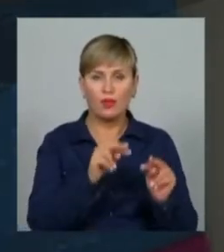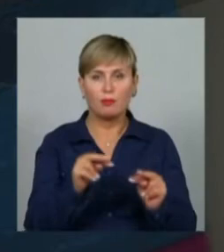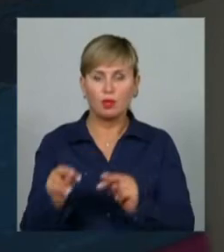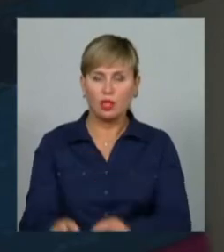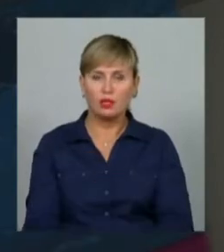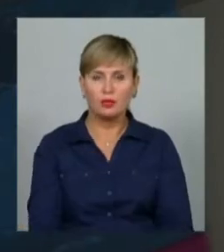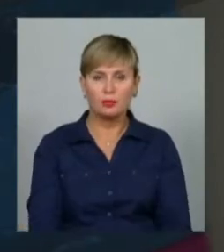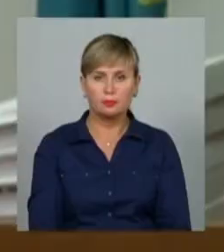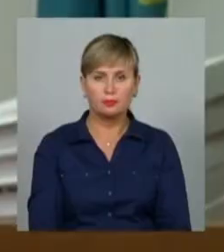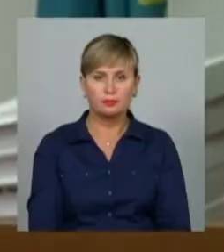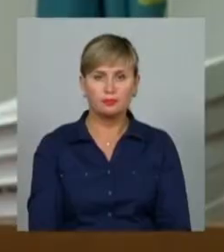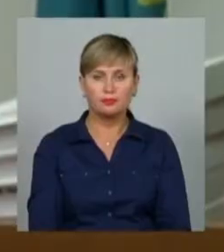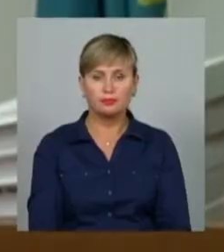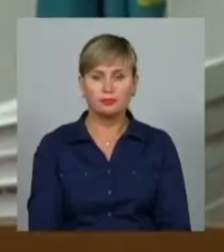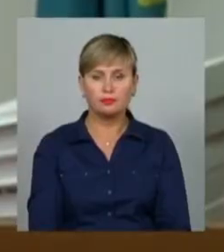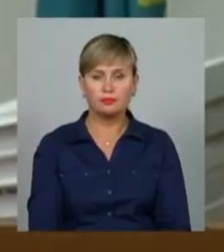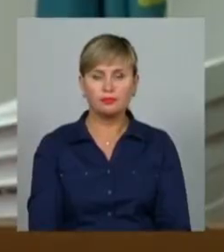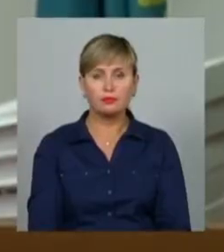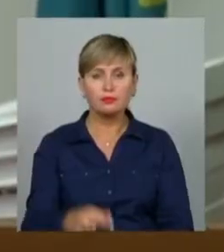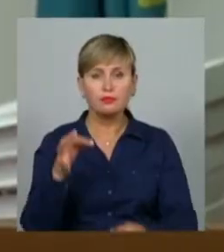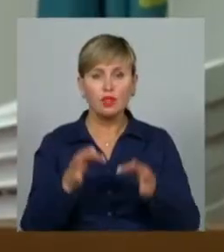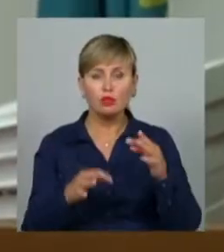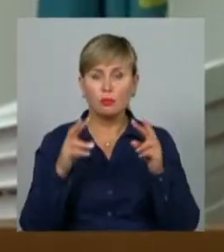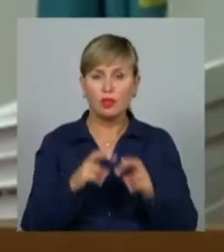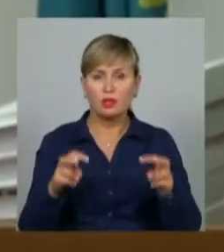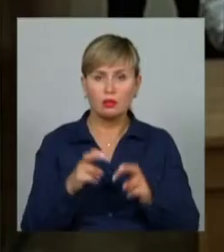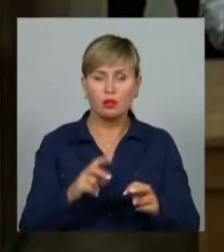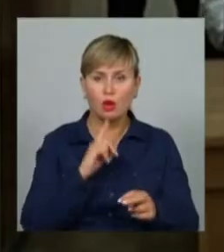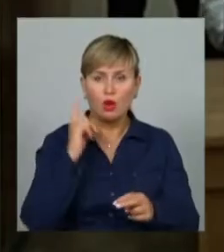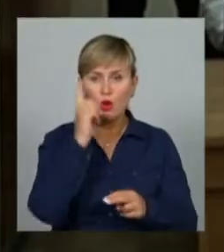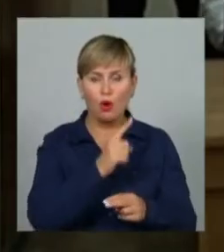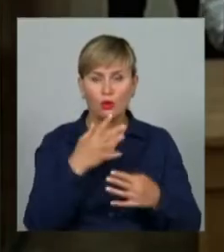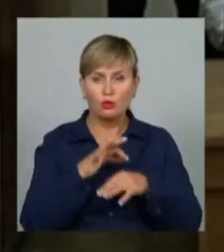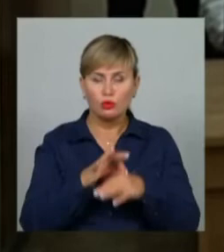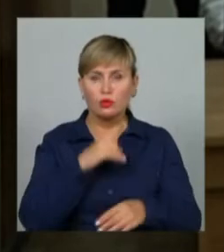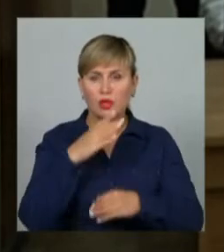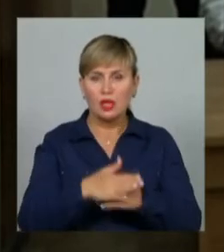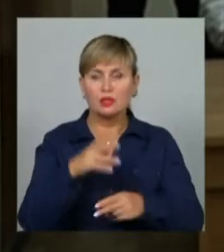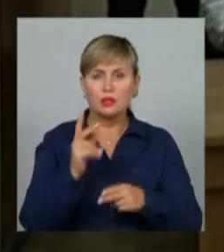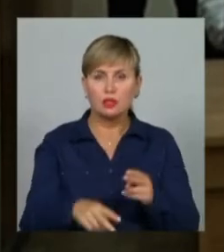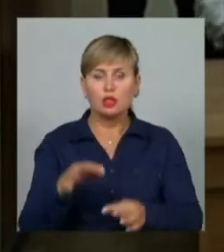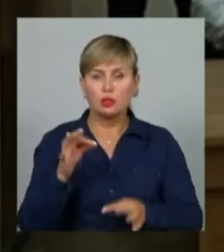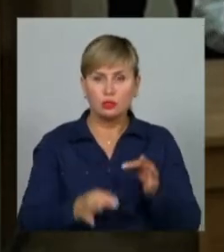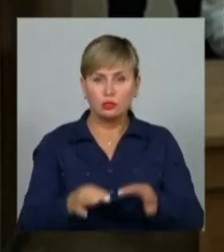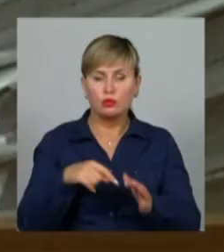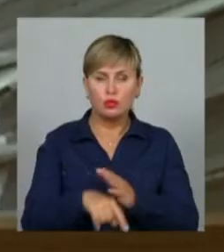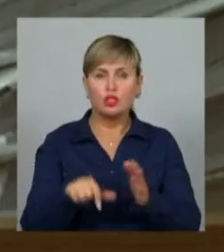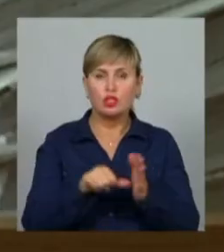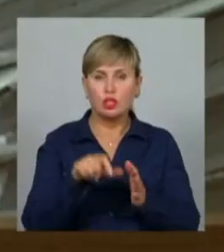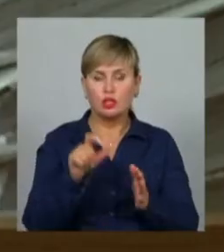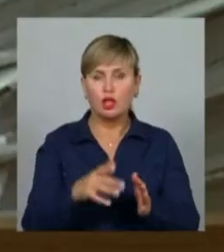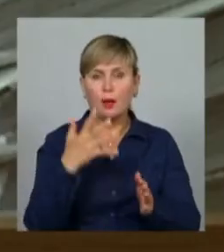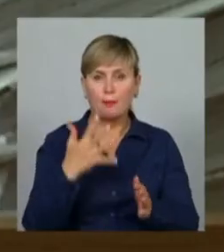за процессом. Судебное разбирательство, длившееся больше года, близится к завершению. На скамье подсудимых по-прежнему 6 человек.